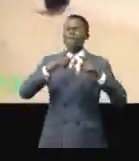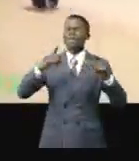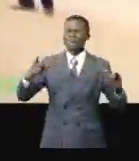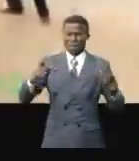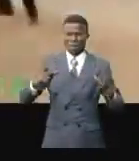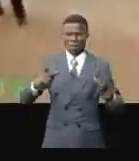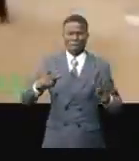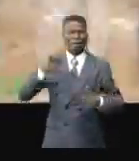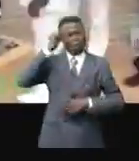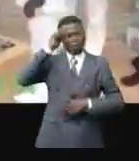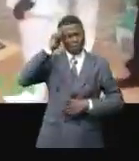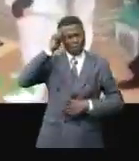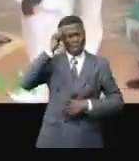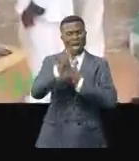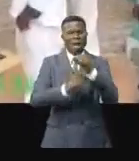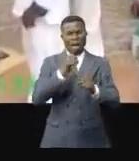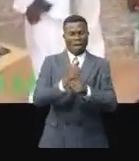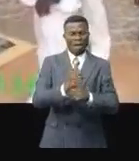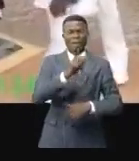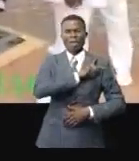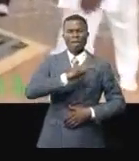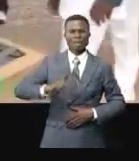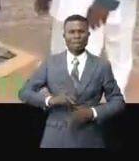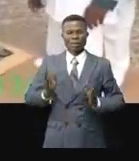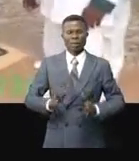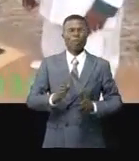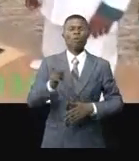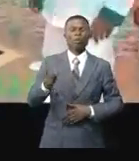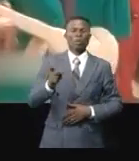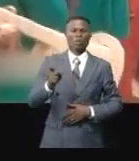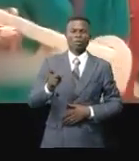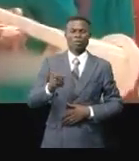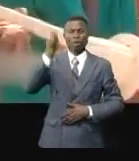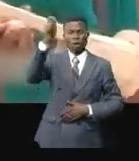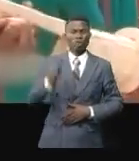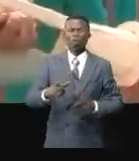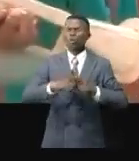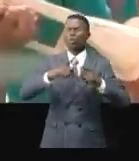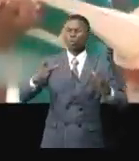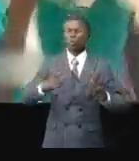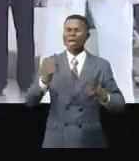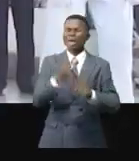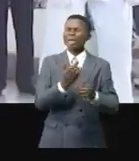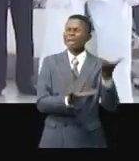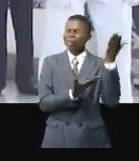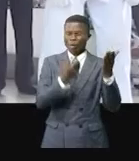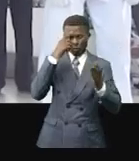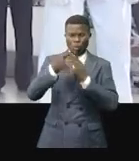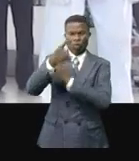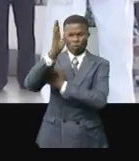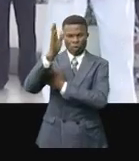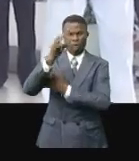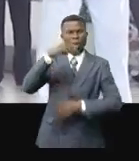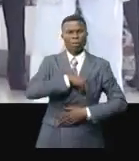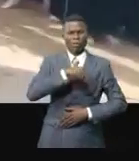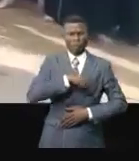couleurs commémorant l'anniversaire du kimbanguisme par Simon Kimbangu, ce vaillant et valeureux serviteur de Dieu dont la mission était